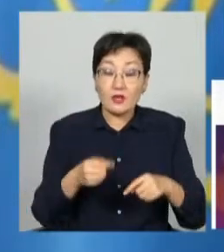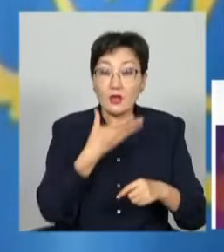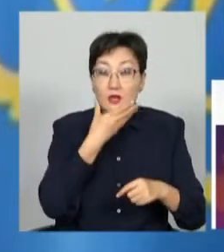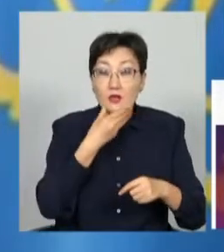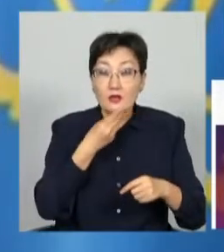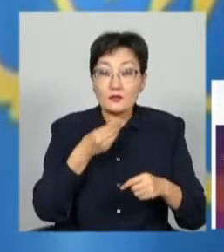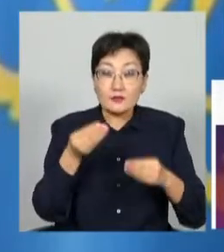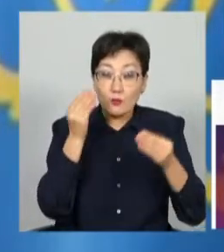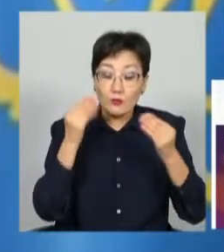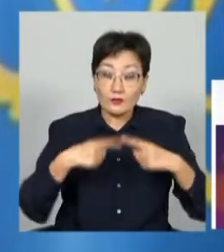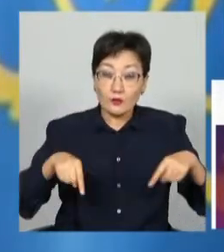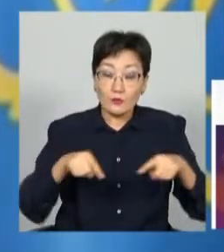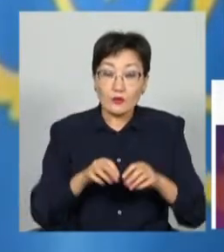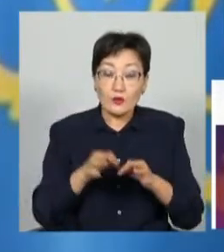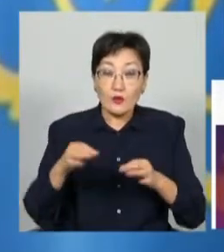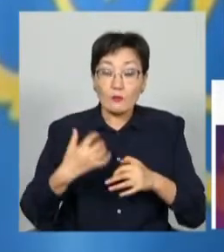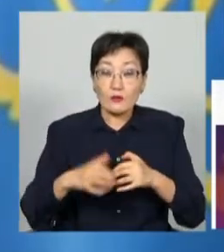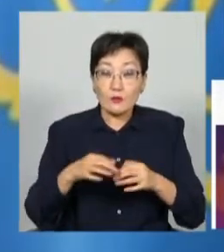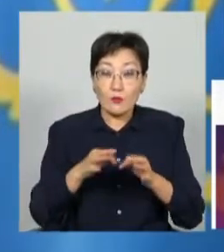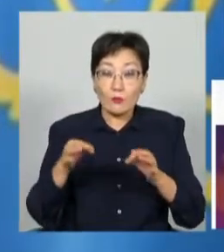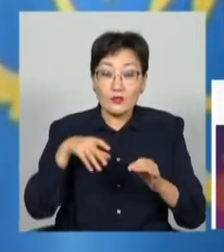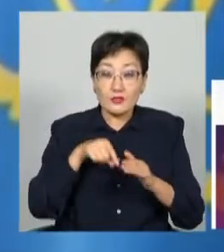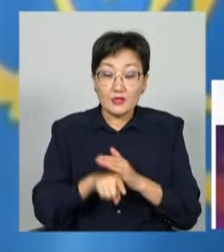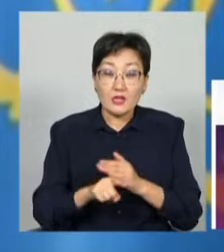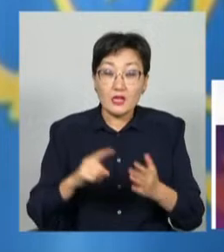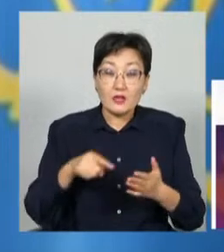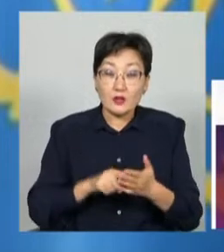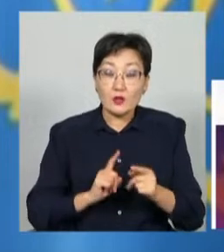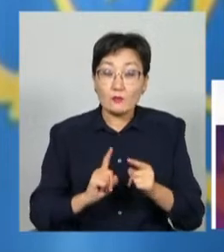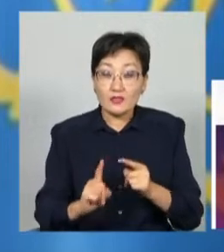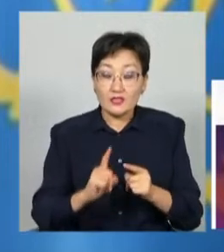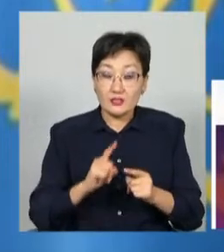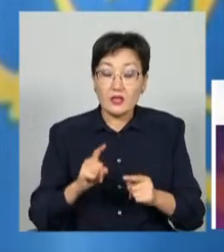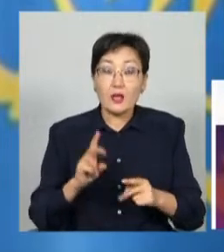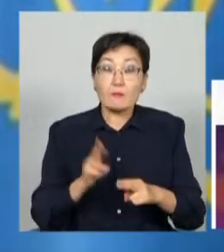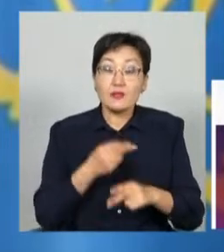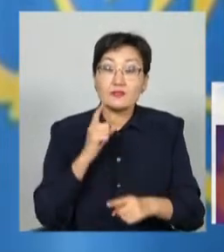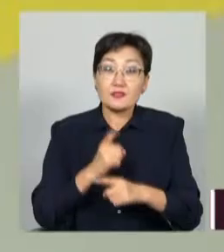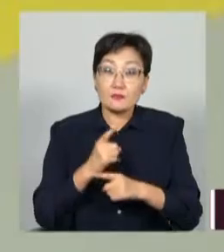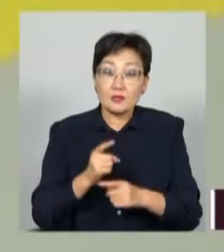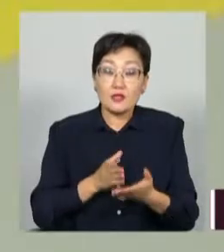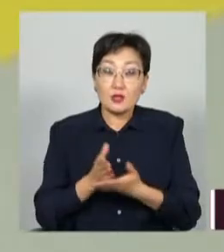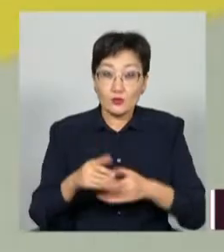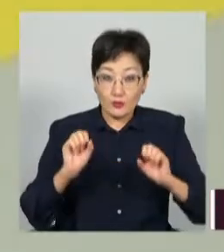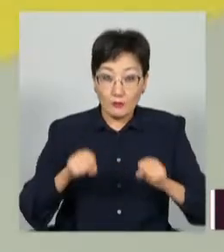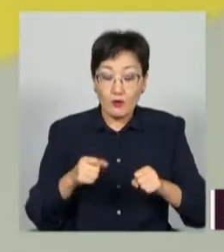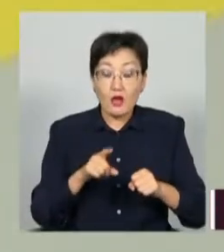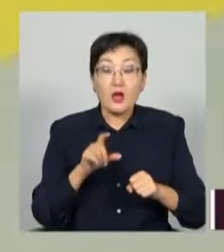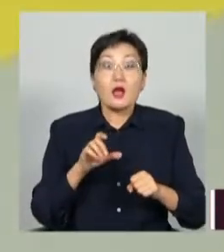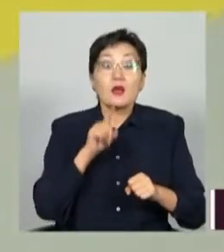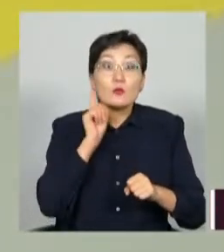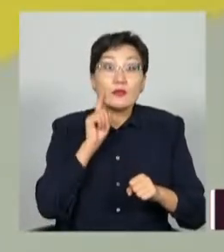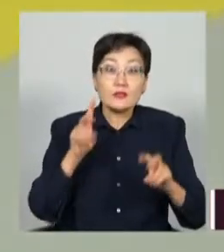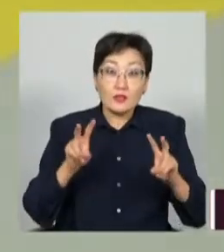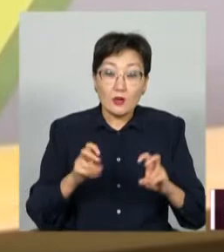салондарына, облысаралық, облысішілік, қалалық тасымалдарға шектеулерсіз кіруге рұқсат етілді. Жасыл мәртебесін пайдалану